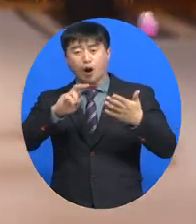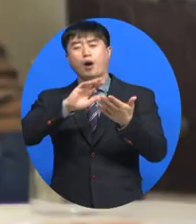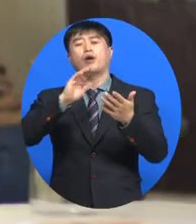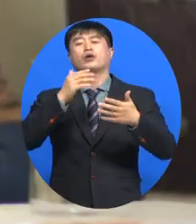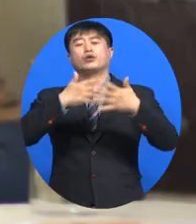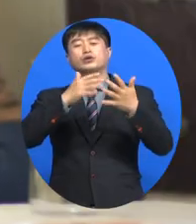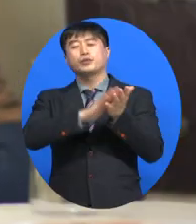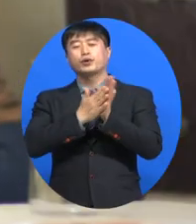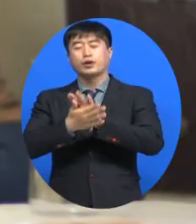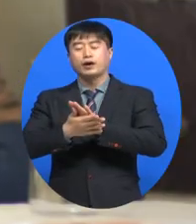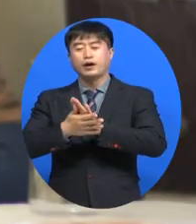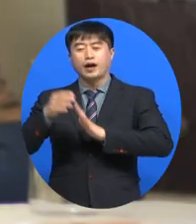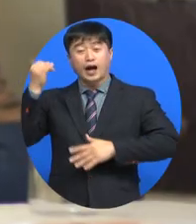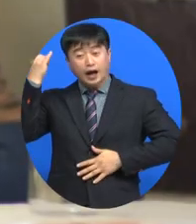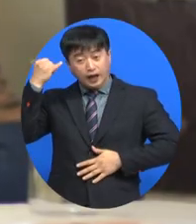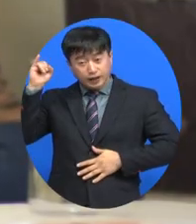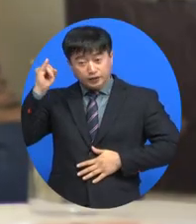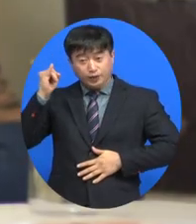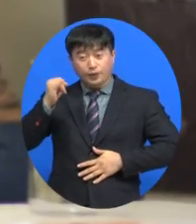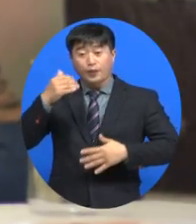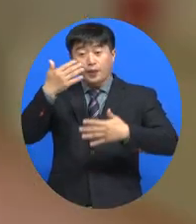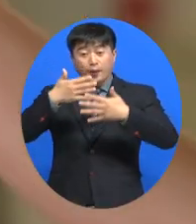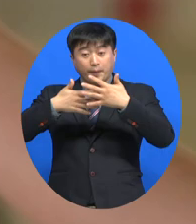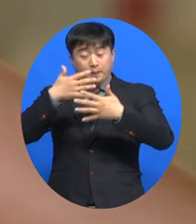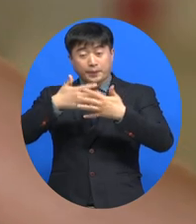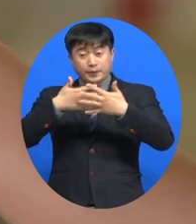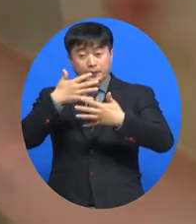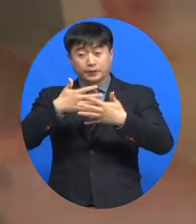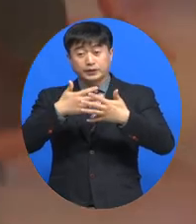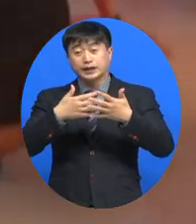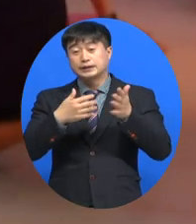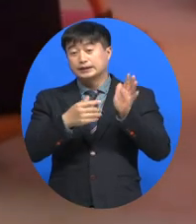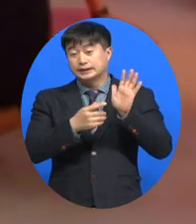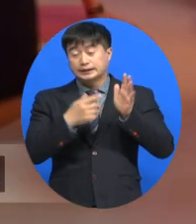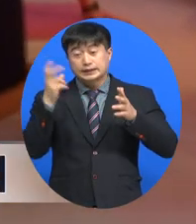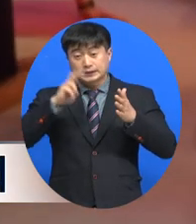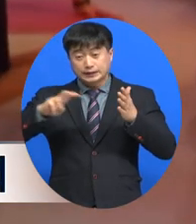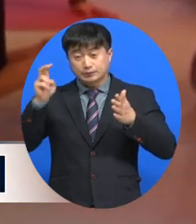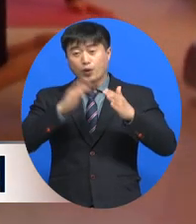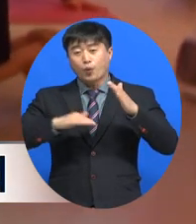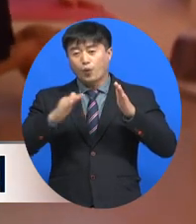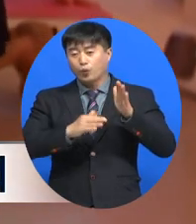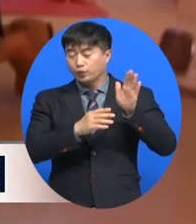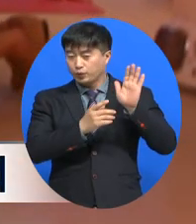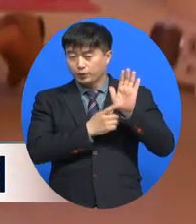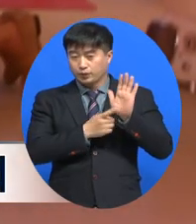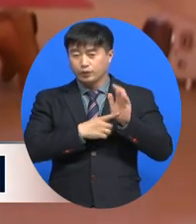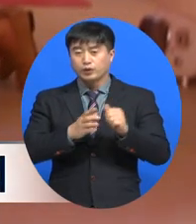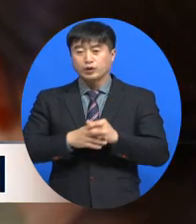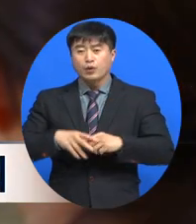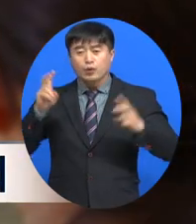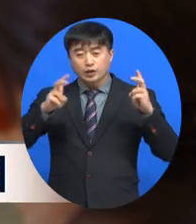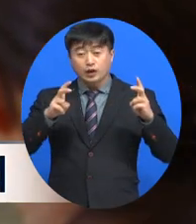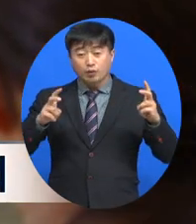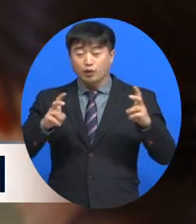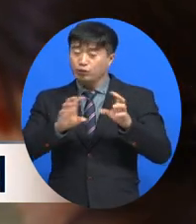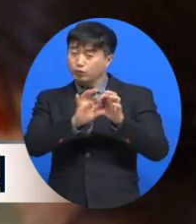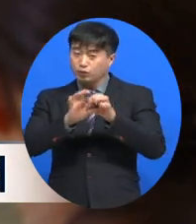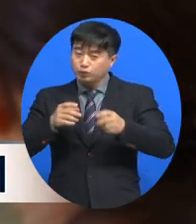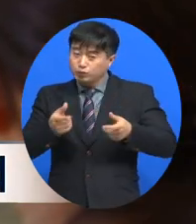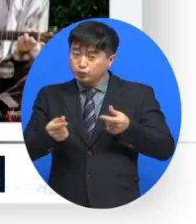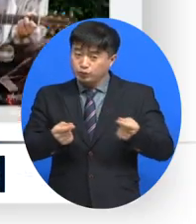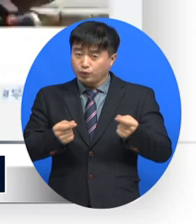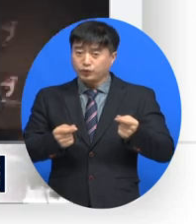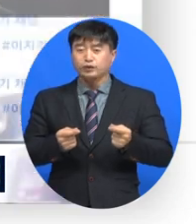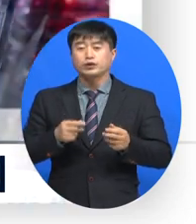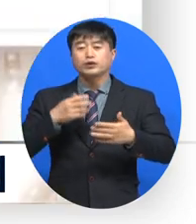장면으로 바뀌는데 참신한 아이디어로 배경음악 공유 플랫폼을 소개합니다 기업과 직접 의견을 조율하고 니즈에